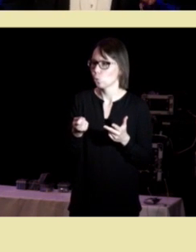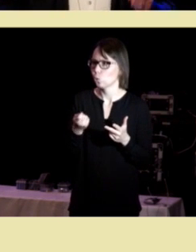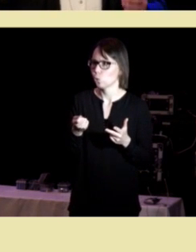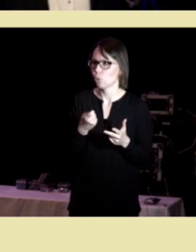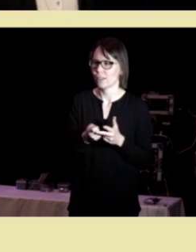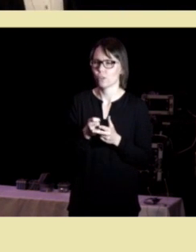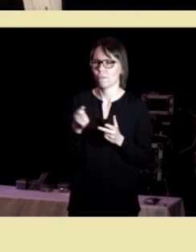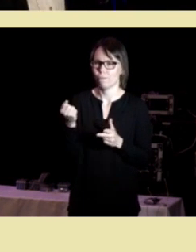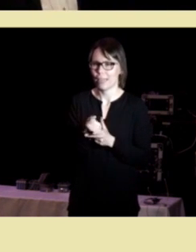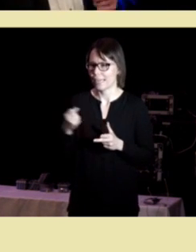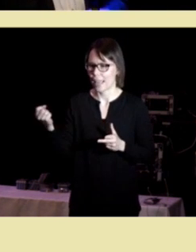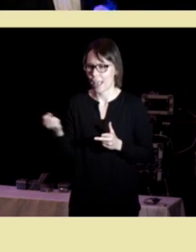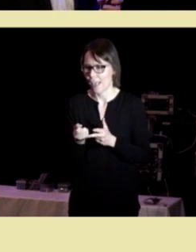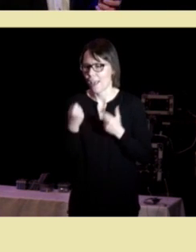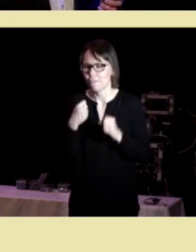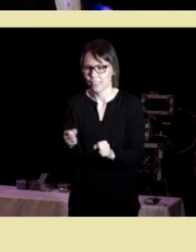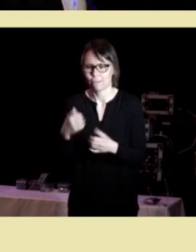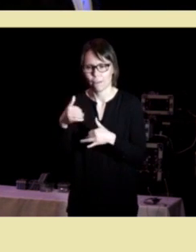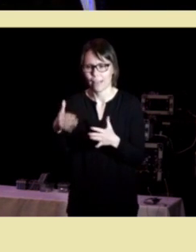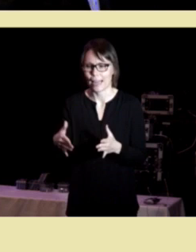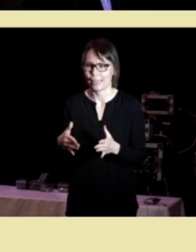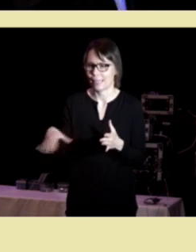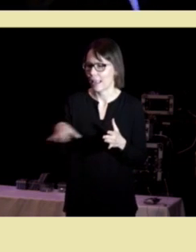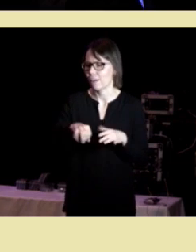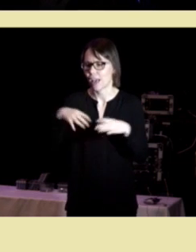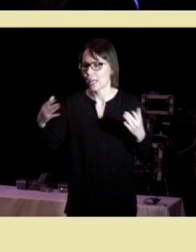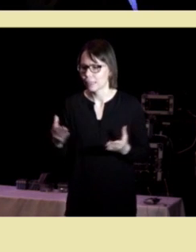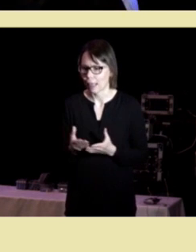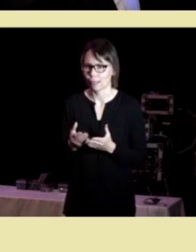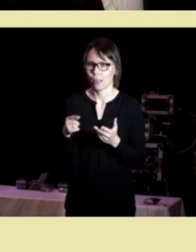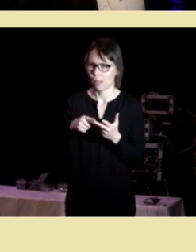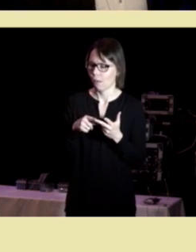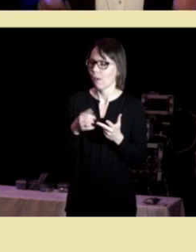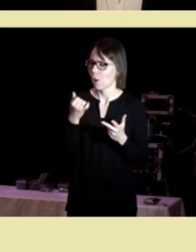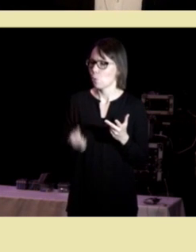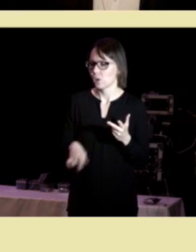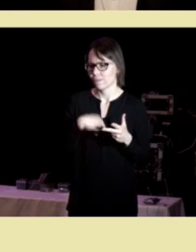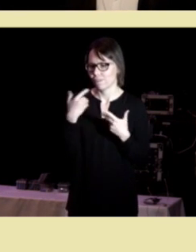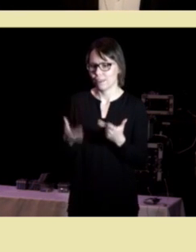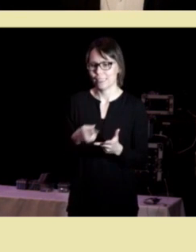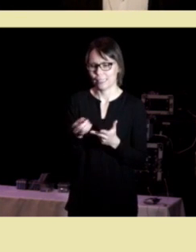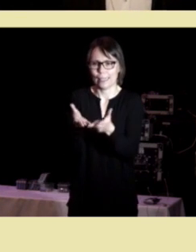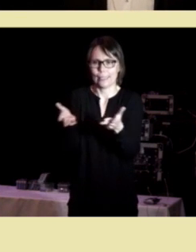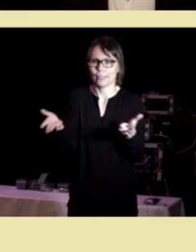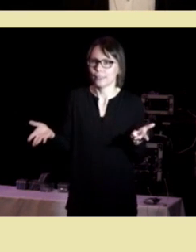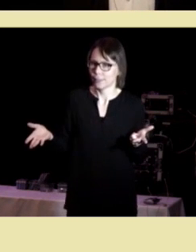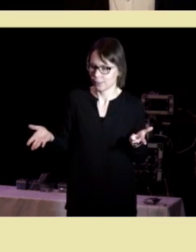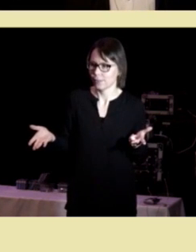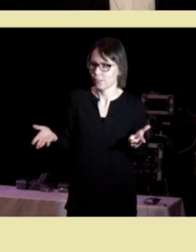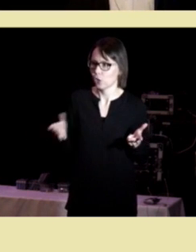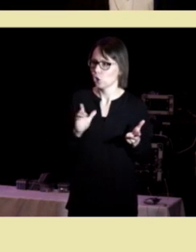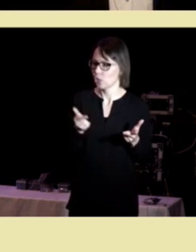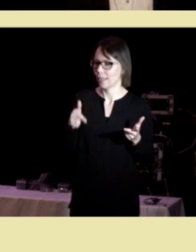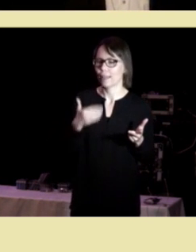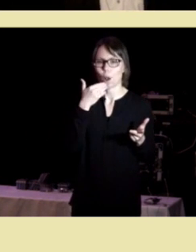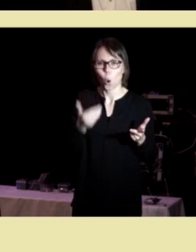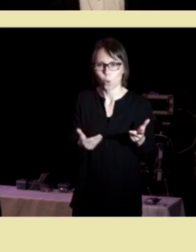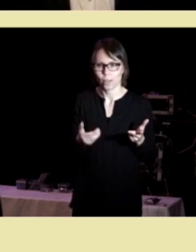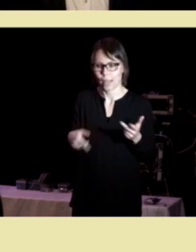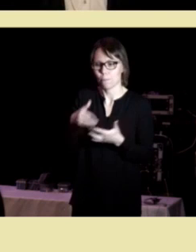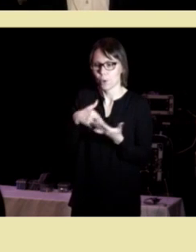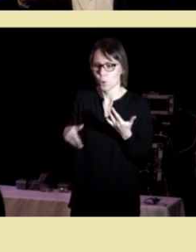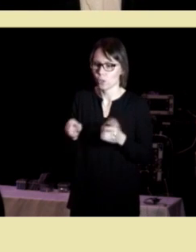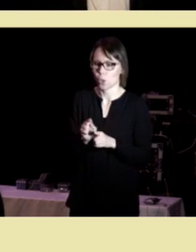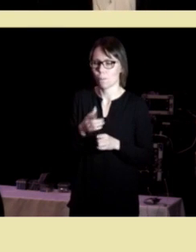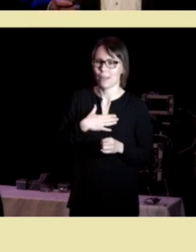driver ultraeffektivt. Vi har noen av de mest effektive avdelingene i verden. Og da burde vi vise de frem, for dette er nemlig godt,